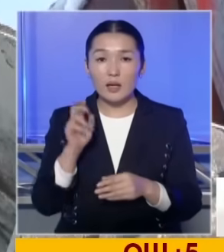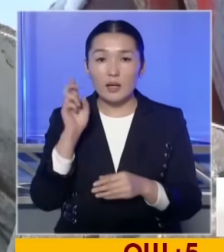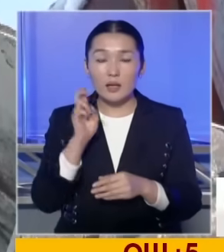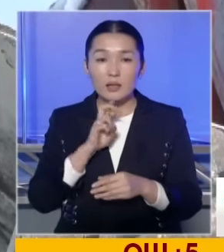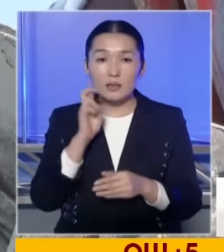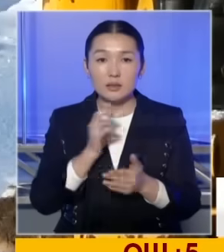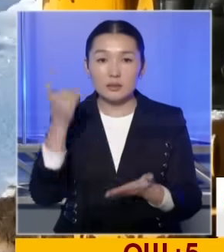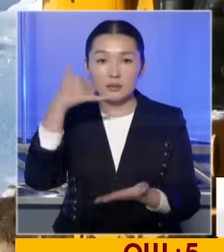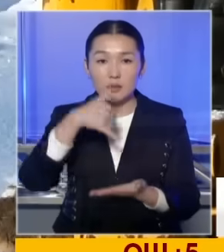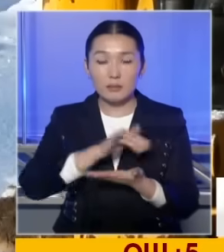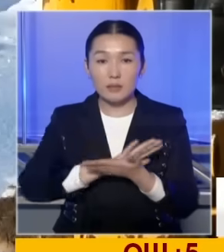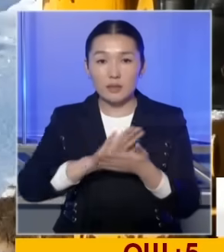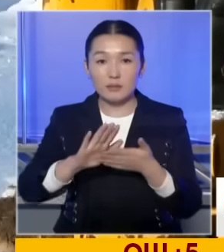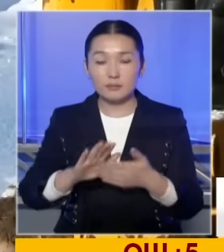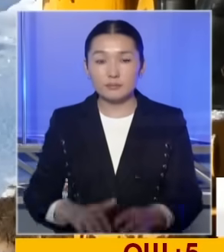буйгага кетип атабыз.